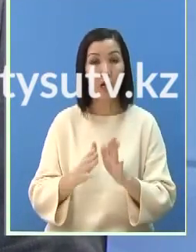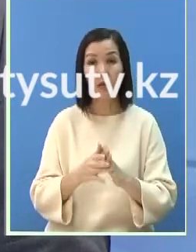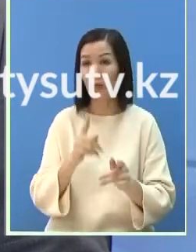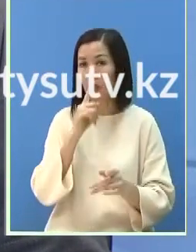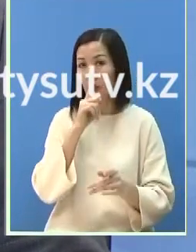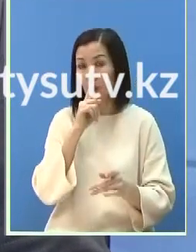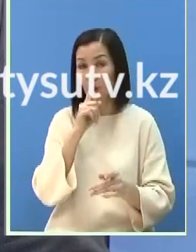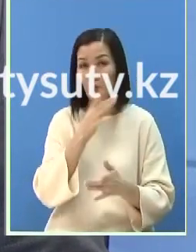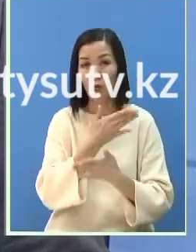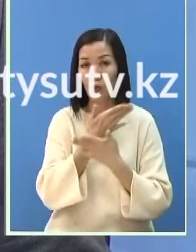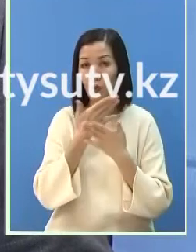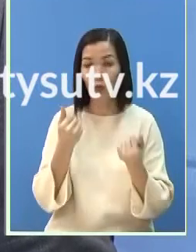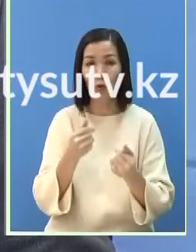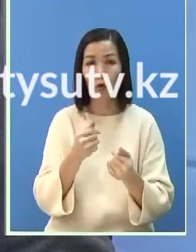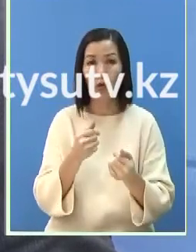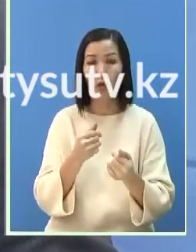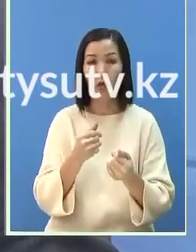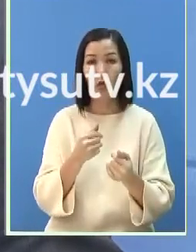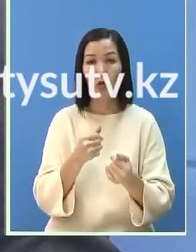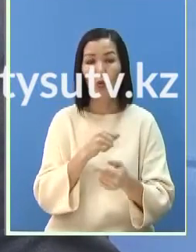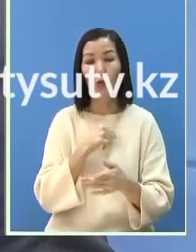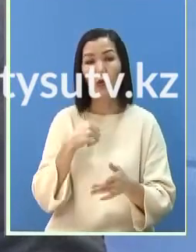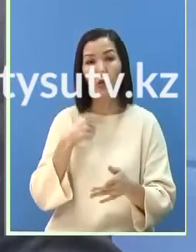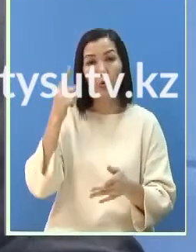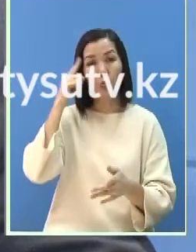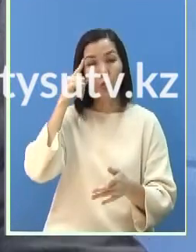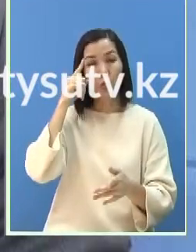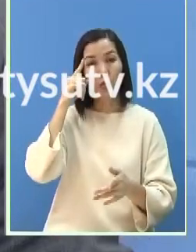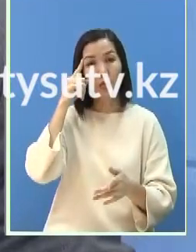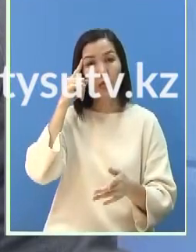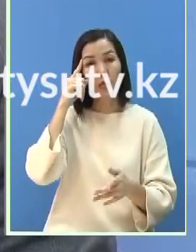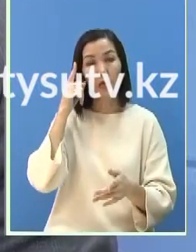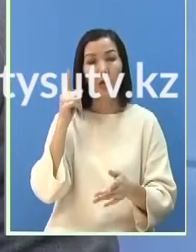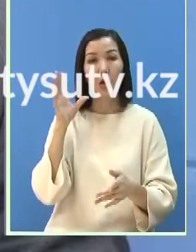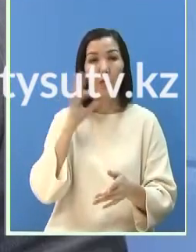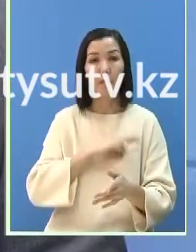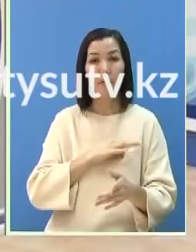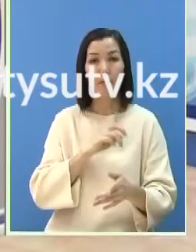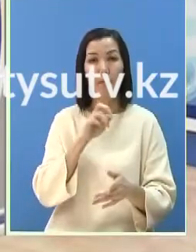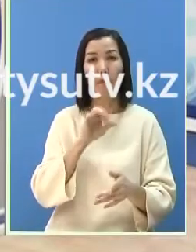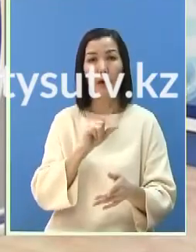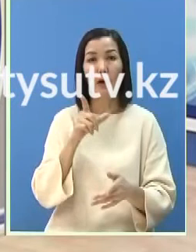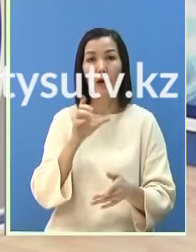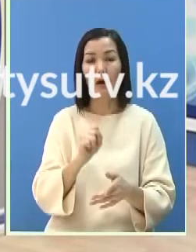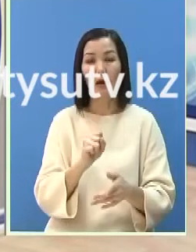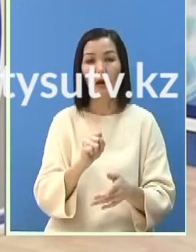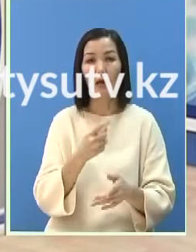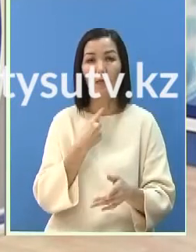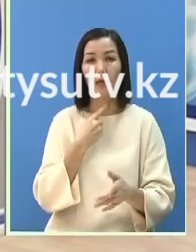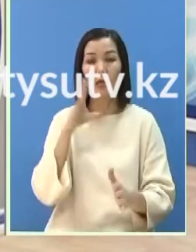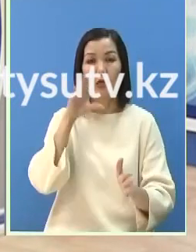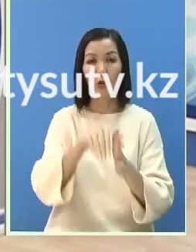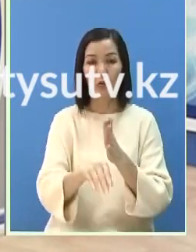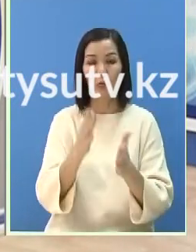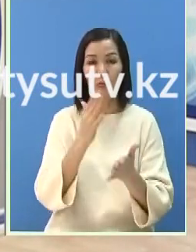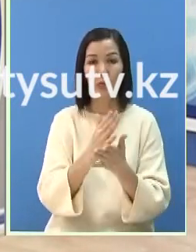өздеріне ойлаған бағаларын қойып шығып, жаңағы барлық баға белгіленген жаңа дауыстарын береді ғой.